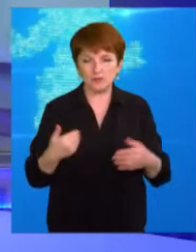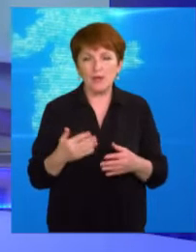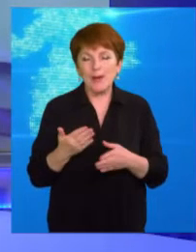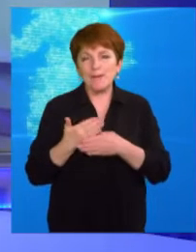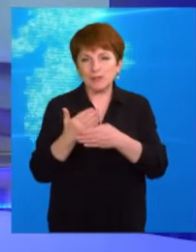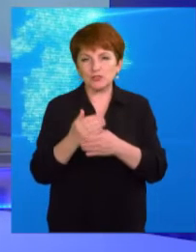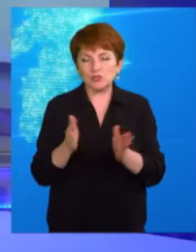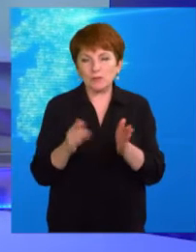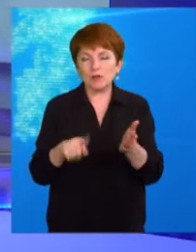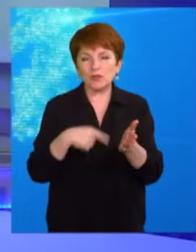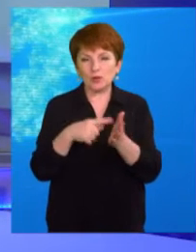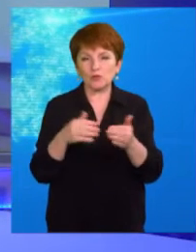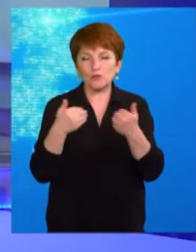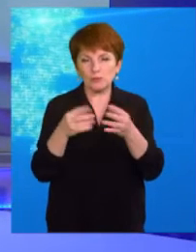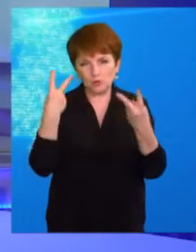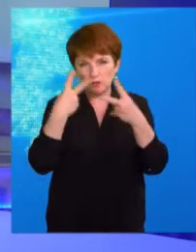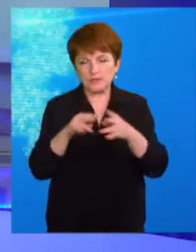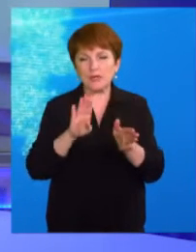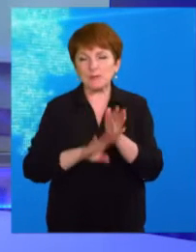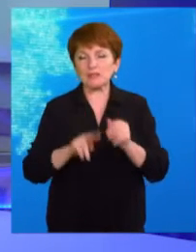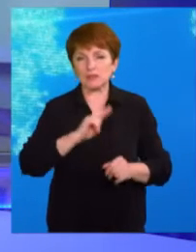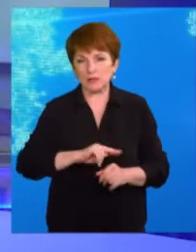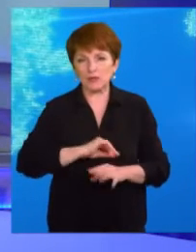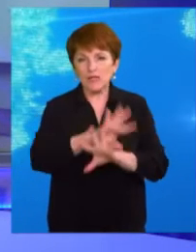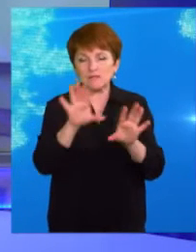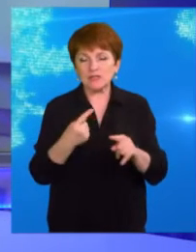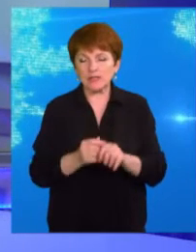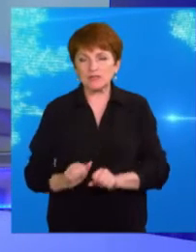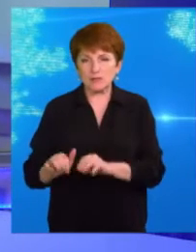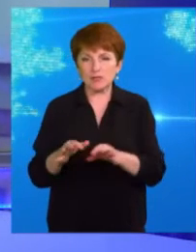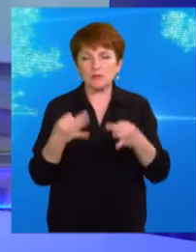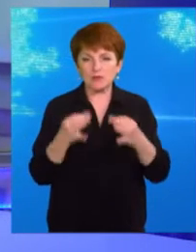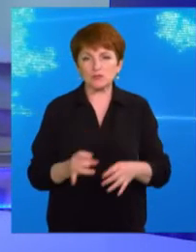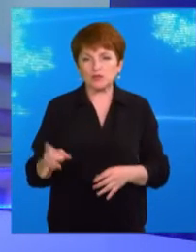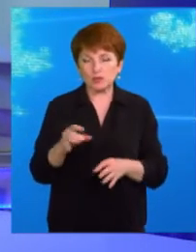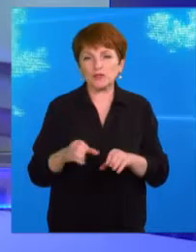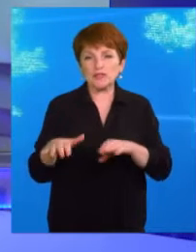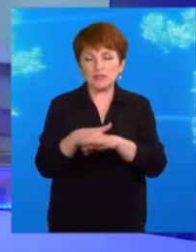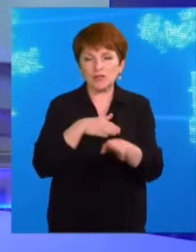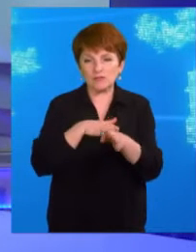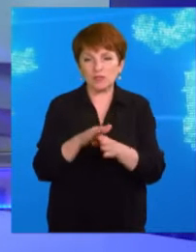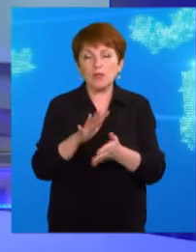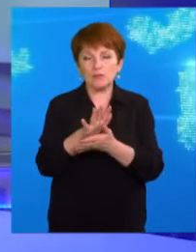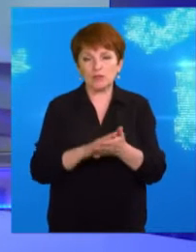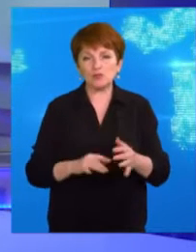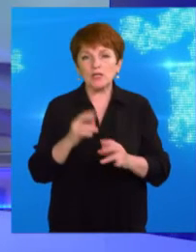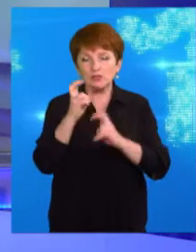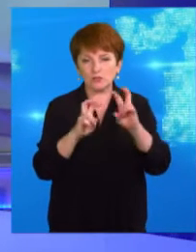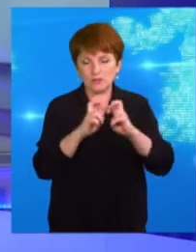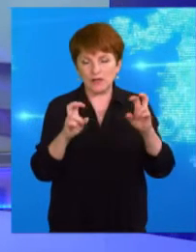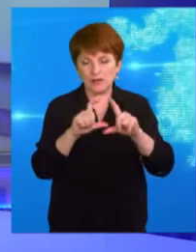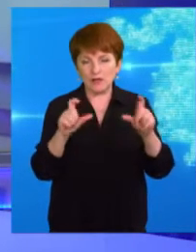Поддержка моногородов, выпускников вузов и безработных. Все эти меры позволят региону и стране в целом продолжить индустриальное развитие в новых